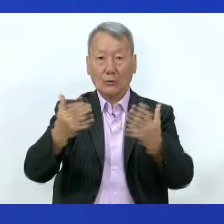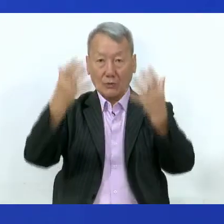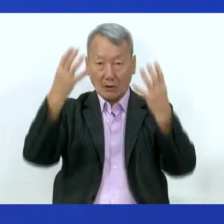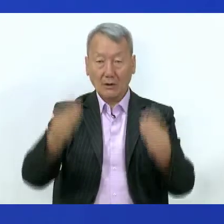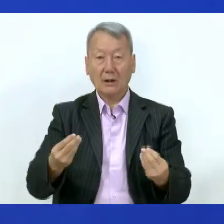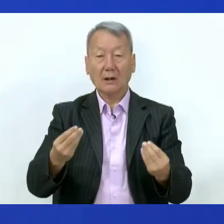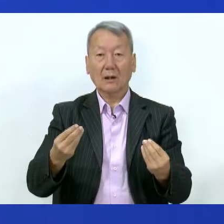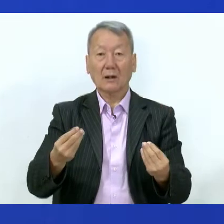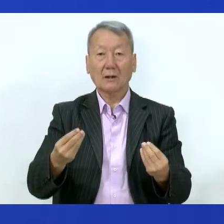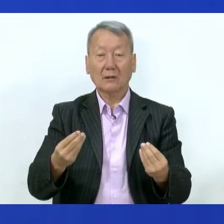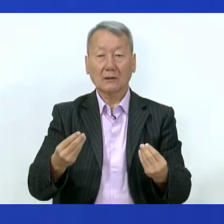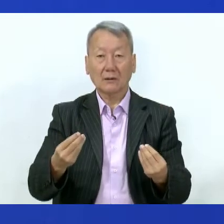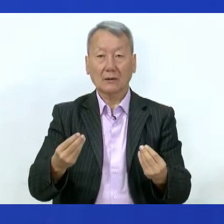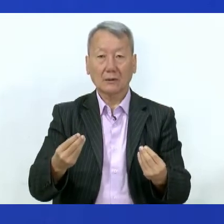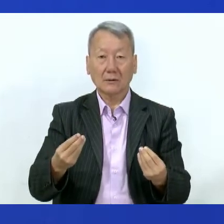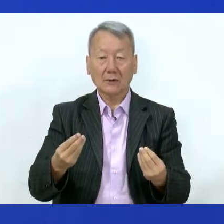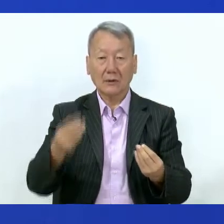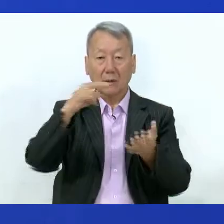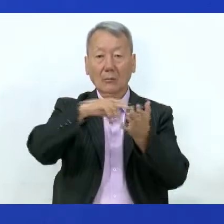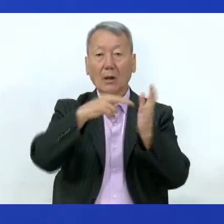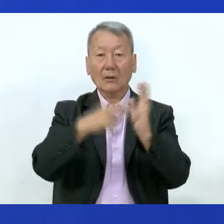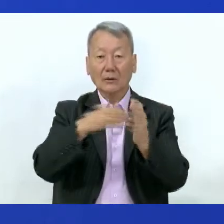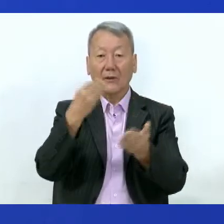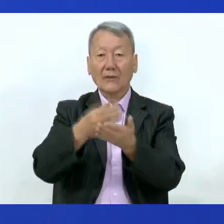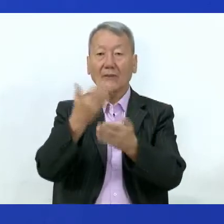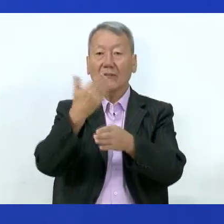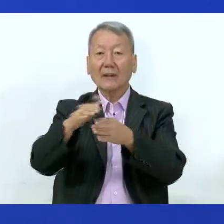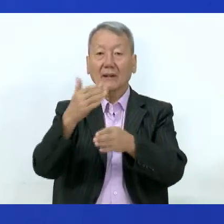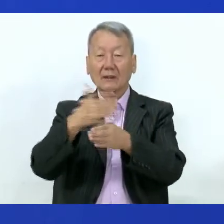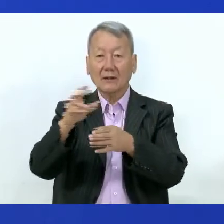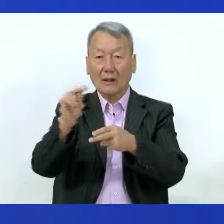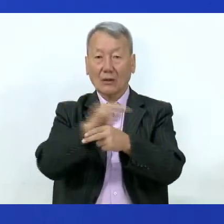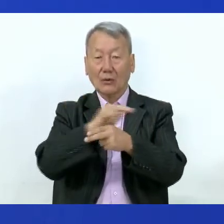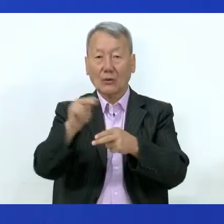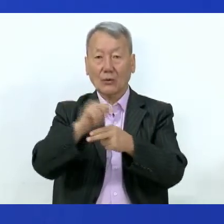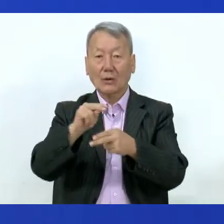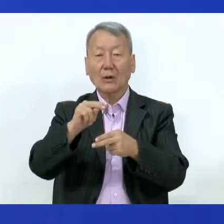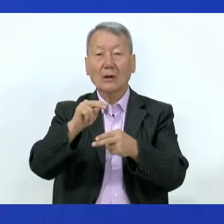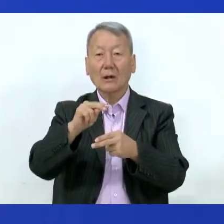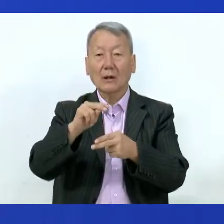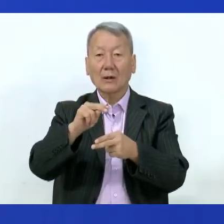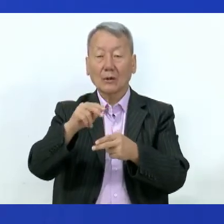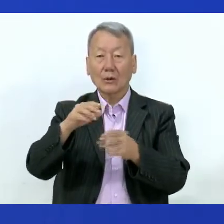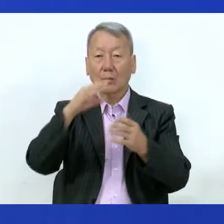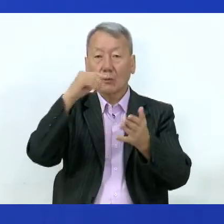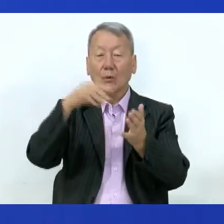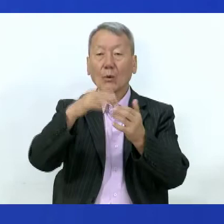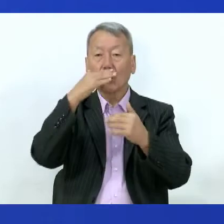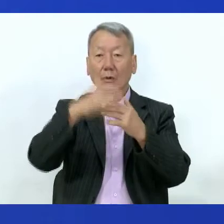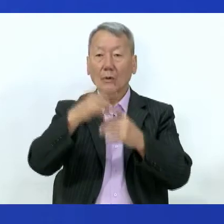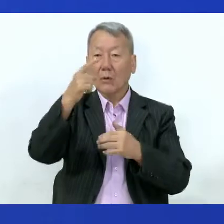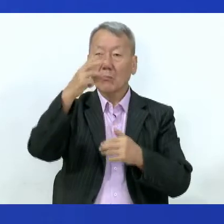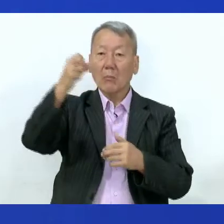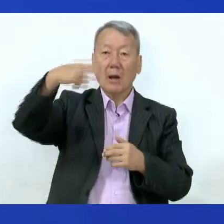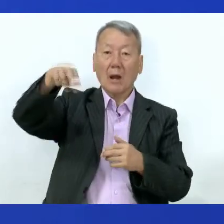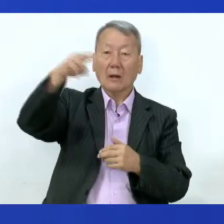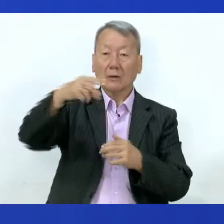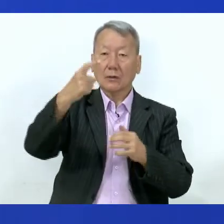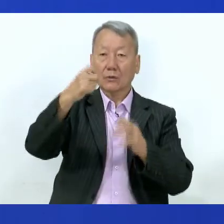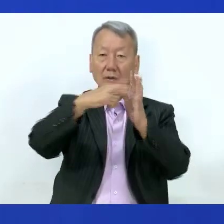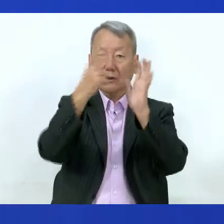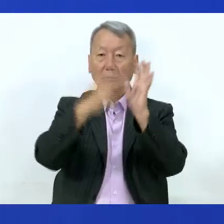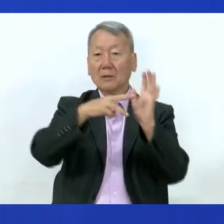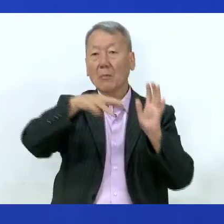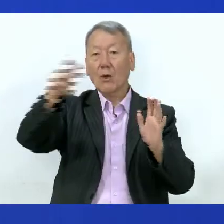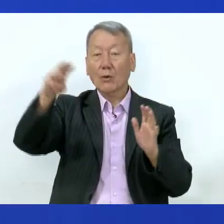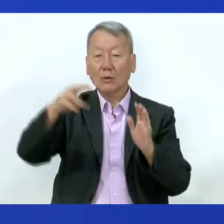testerінмен қласты, 1.1 3